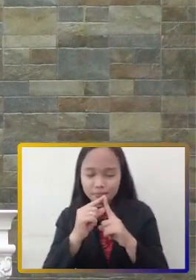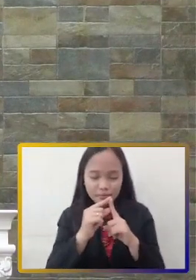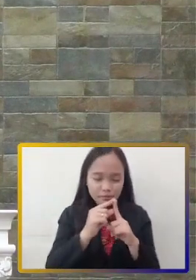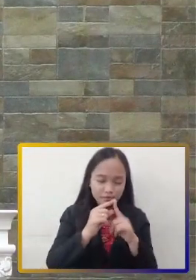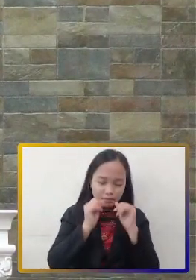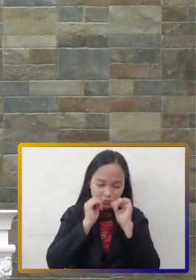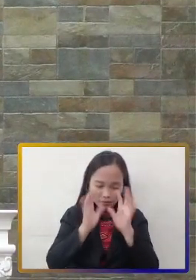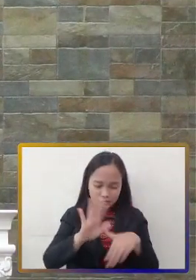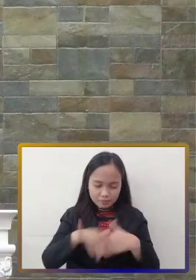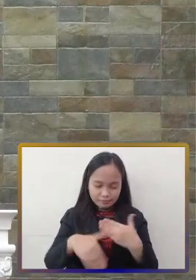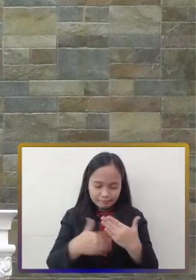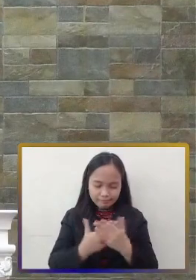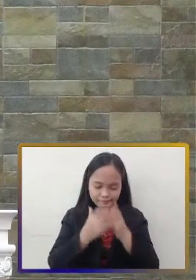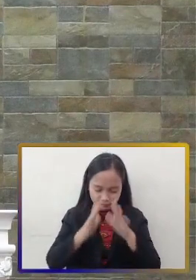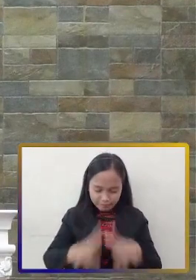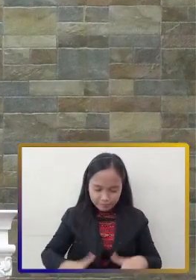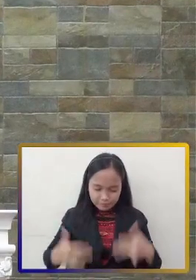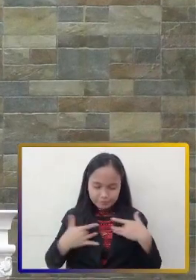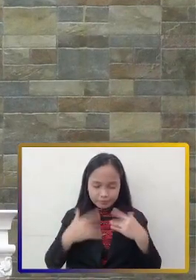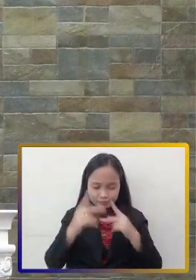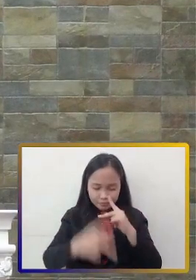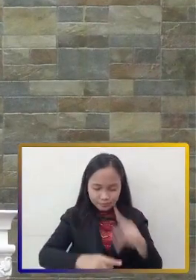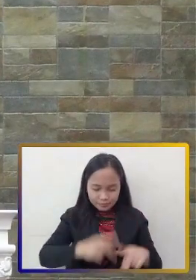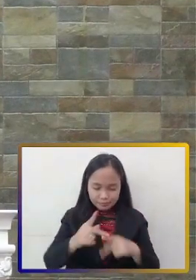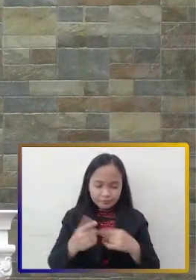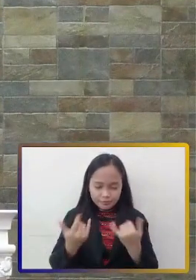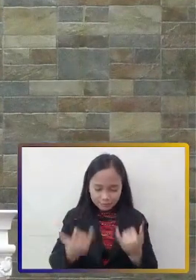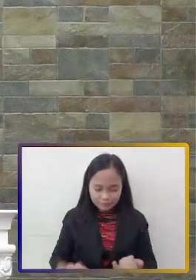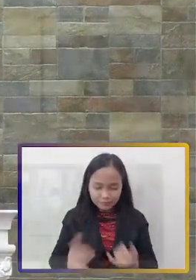Bless the lives of your people this morning, O God.